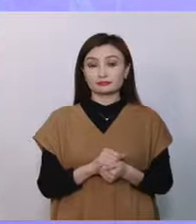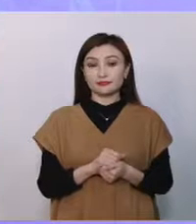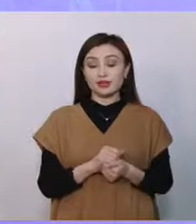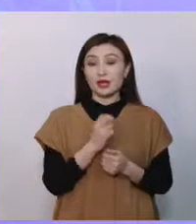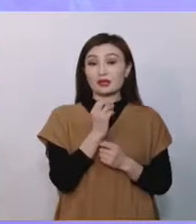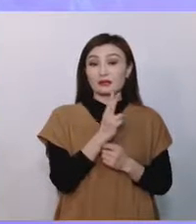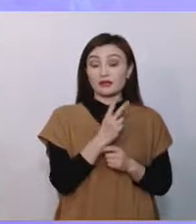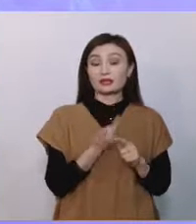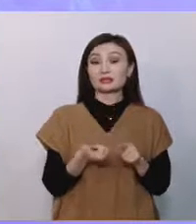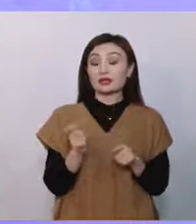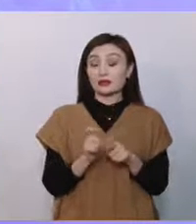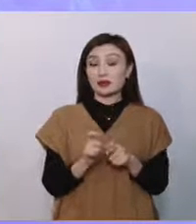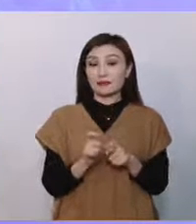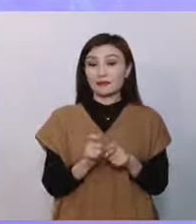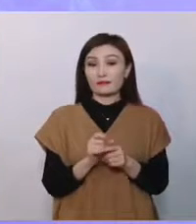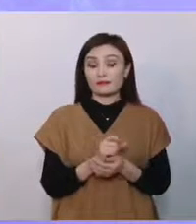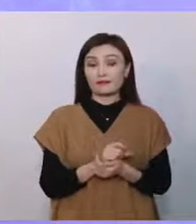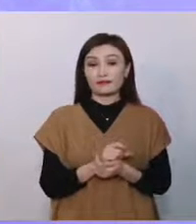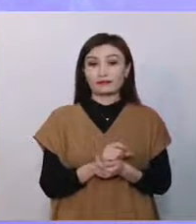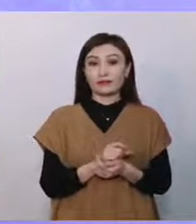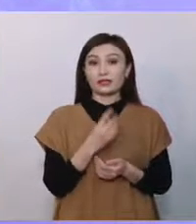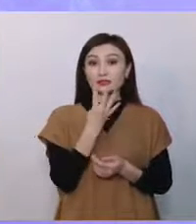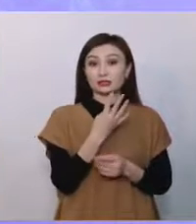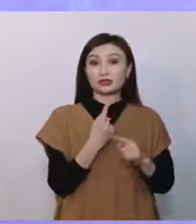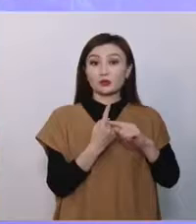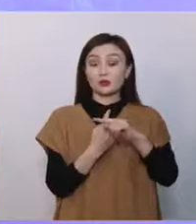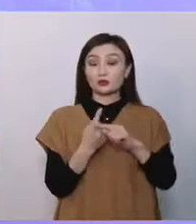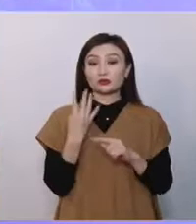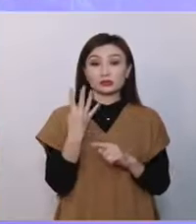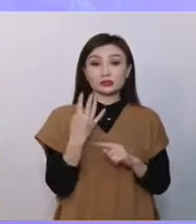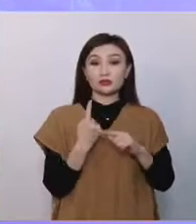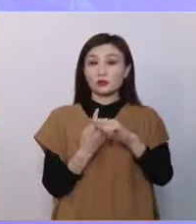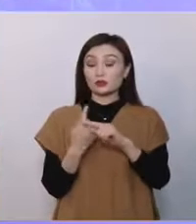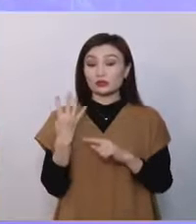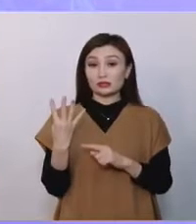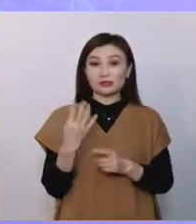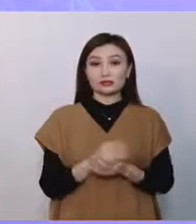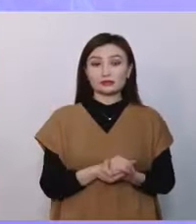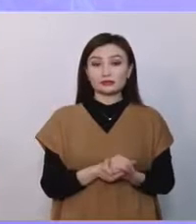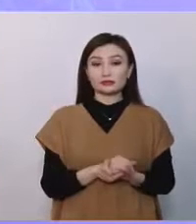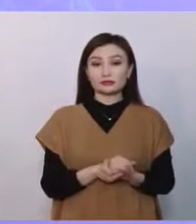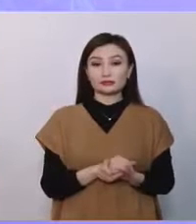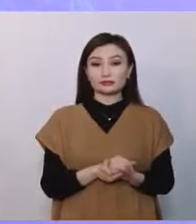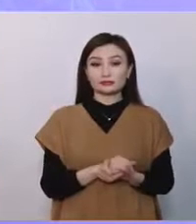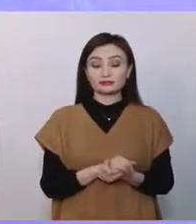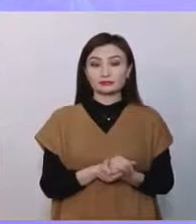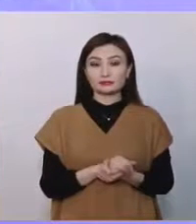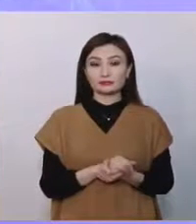12 это 4 плюс 4 плюс 4 и